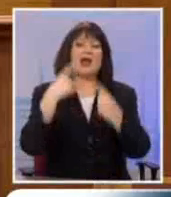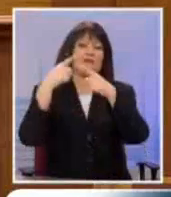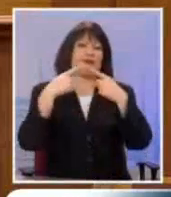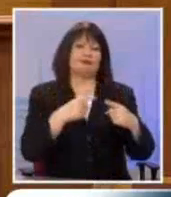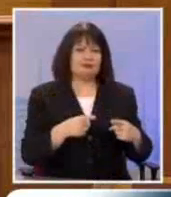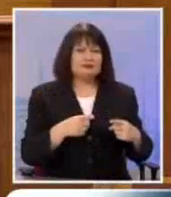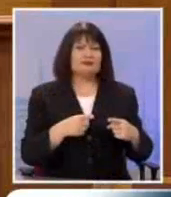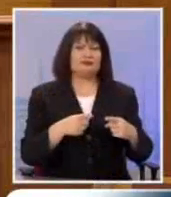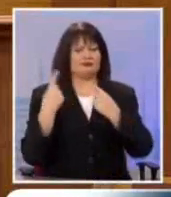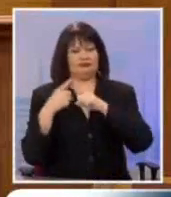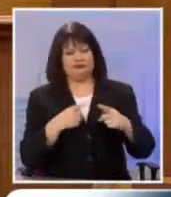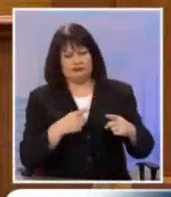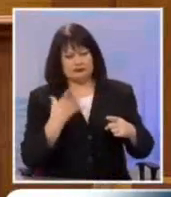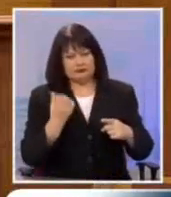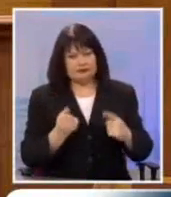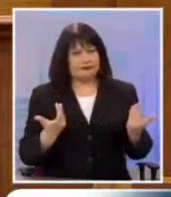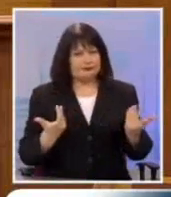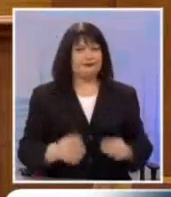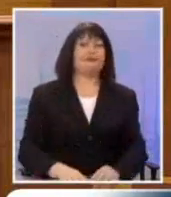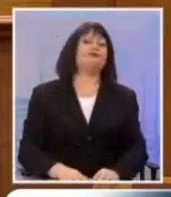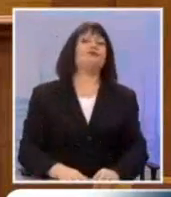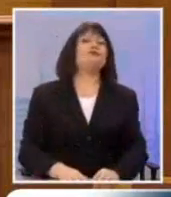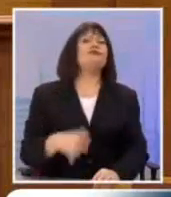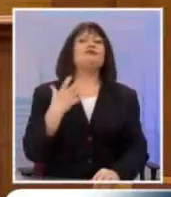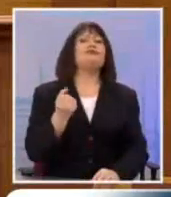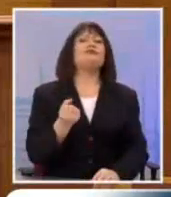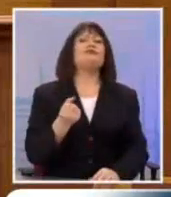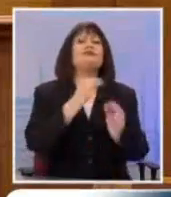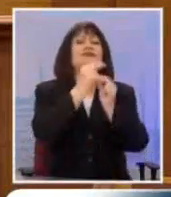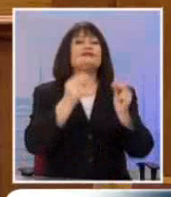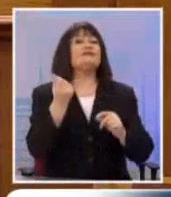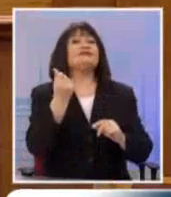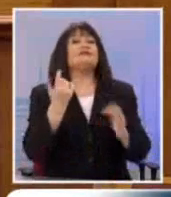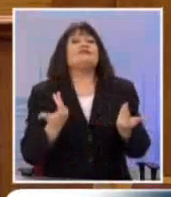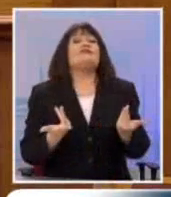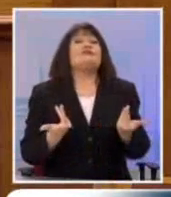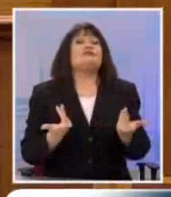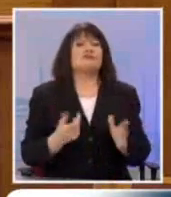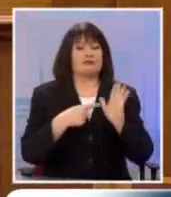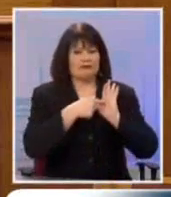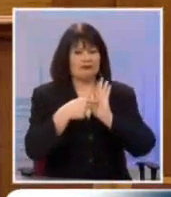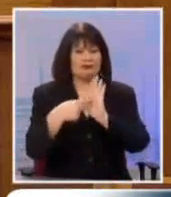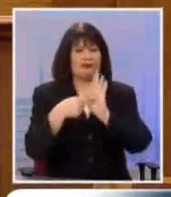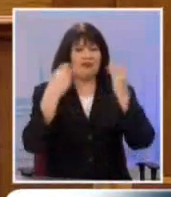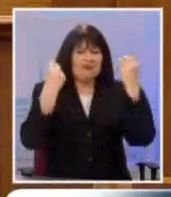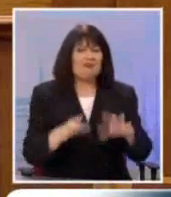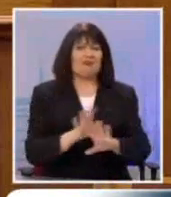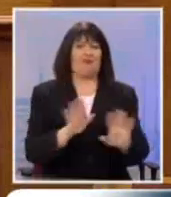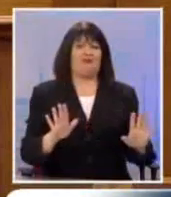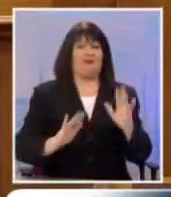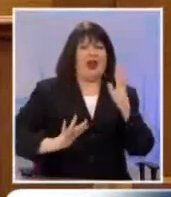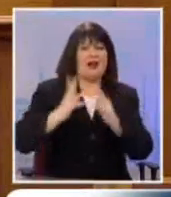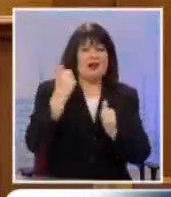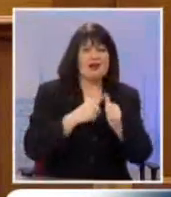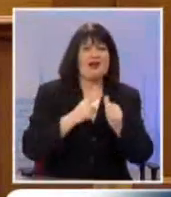διαφορές και διαφοροποίησεις που έχουμε. Τι έχουμε στα οικονομικά αποτελέσματα? Όλοι οι δείκτες πάνε χειρότερα. Για την